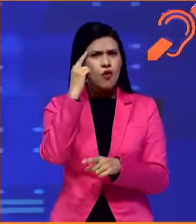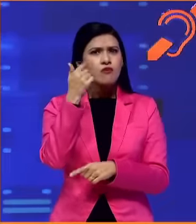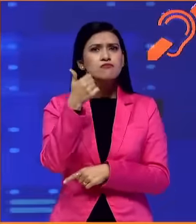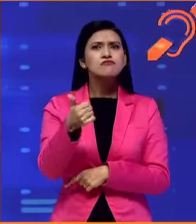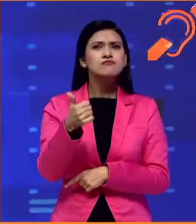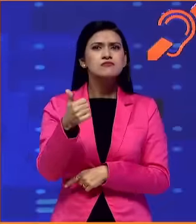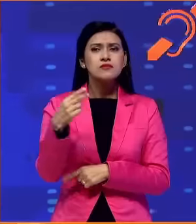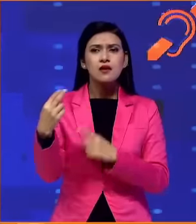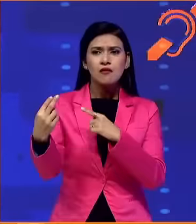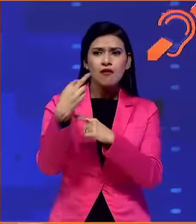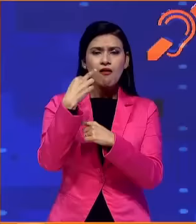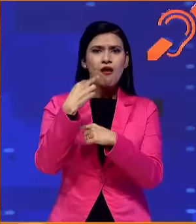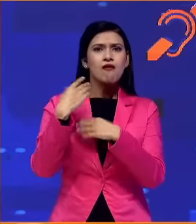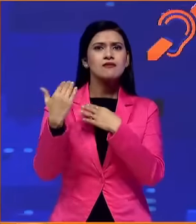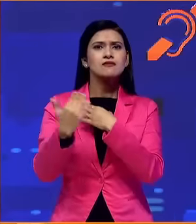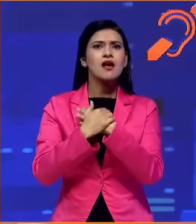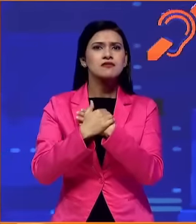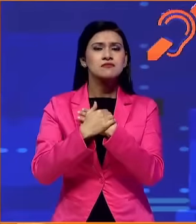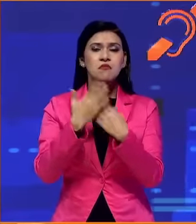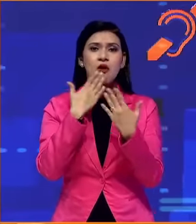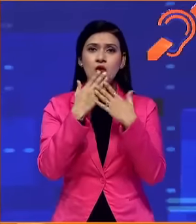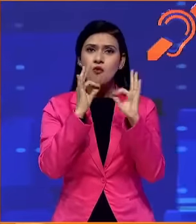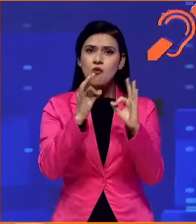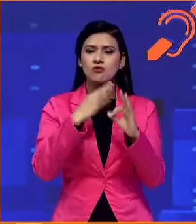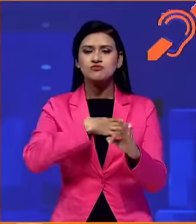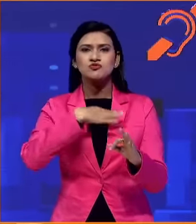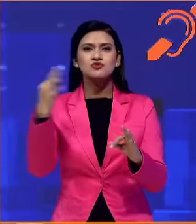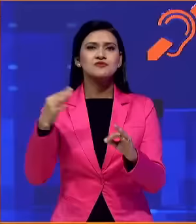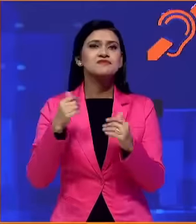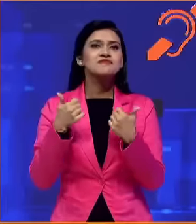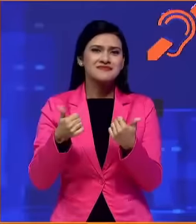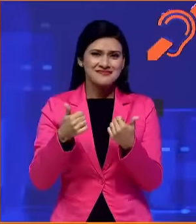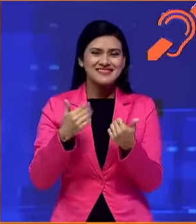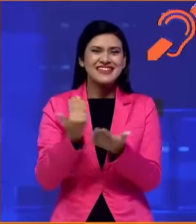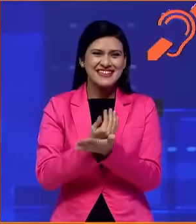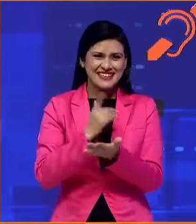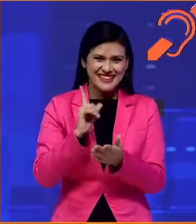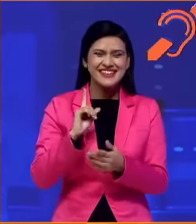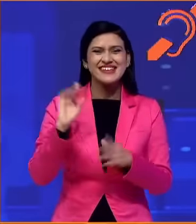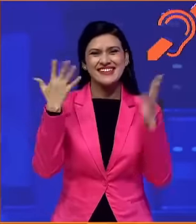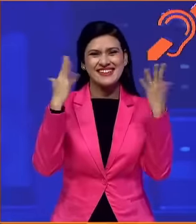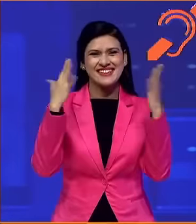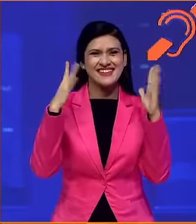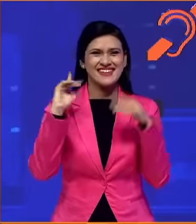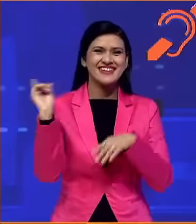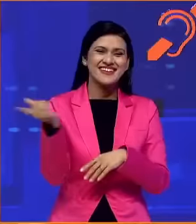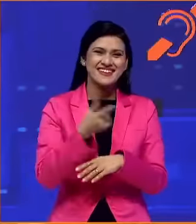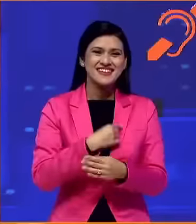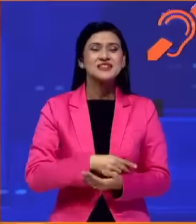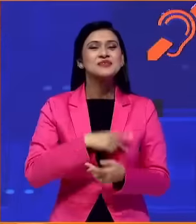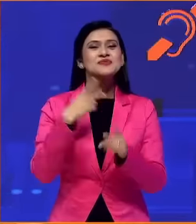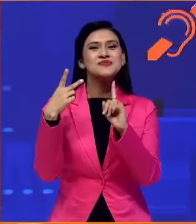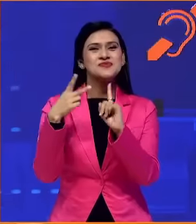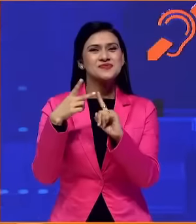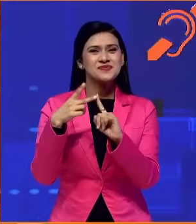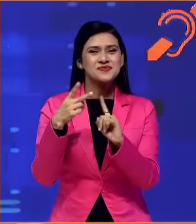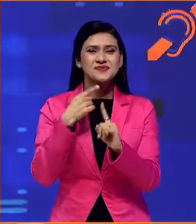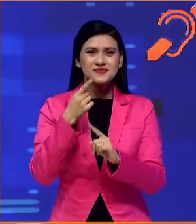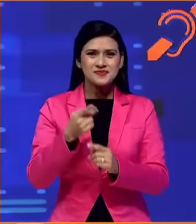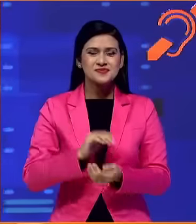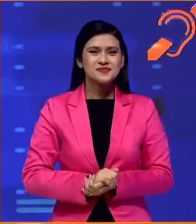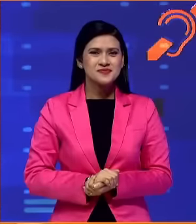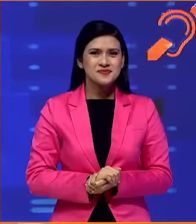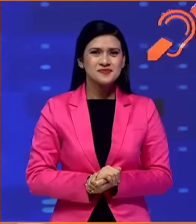वहांएकसुशिक्षितव्यक्तिकोभेजनेकाफैसलाकिया। पहलाबिंदु।दूसरे,चूंकिमेरेदिवंगत पिताराजनीतिमेंथे,इसलिएमुझेइसकाफायदायहहुआ